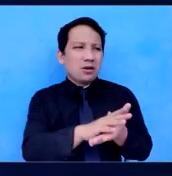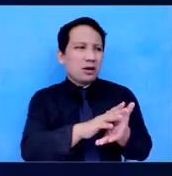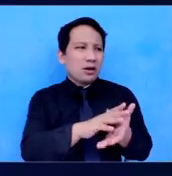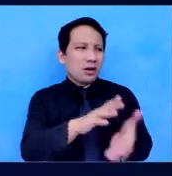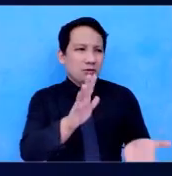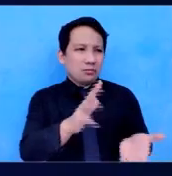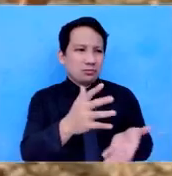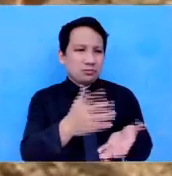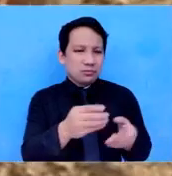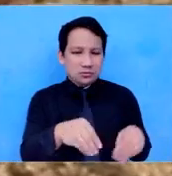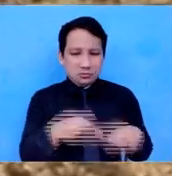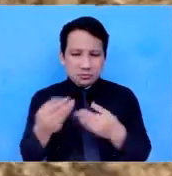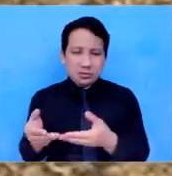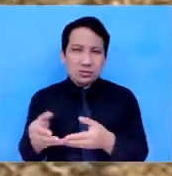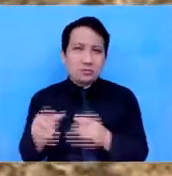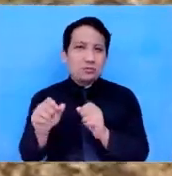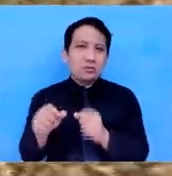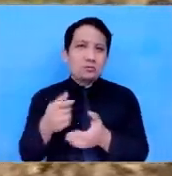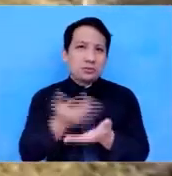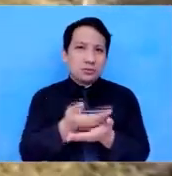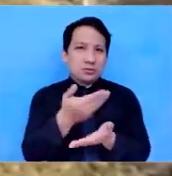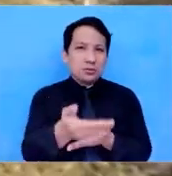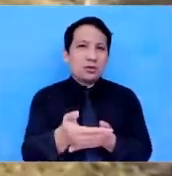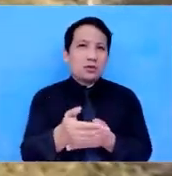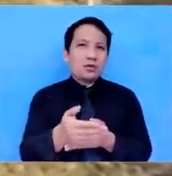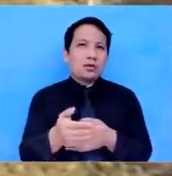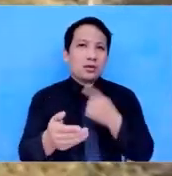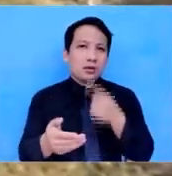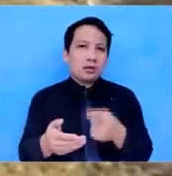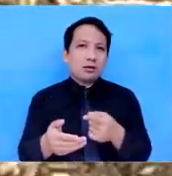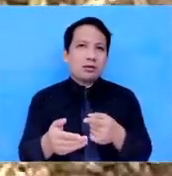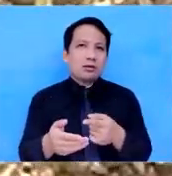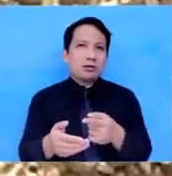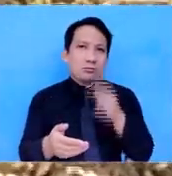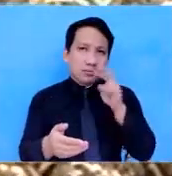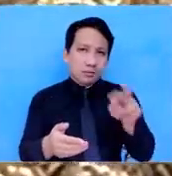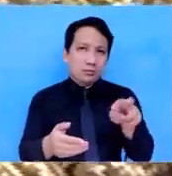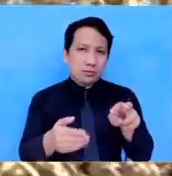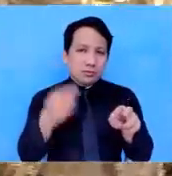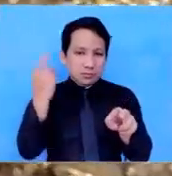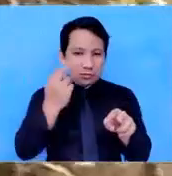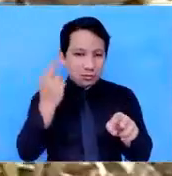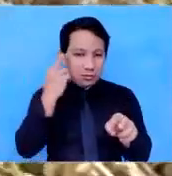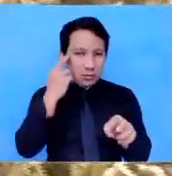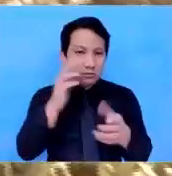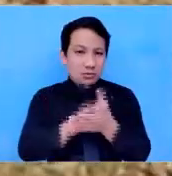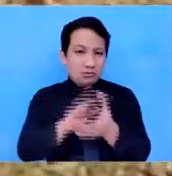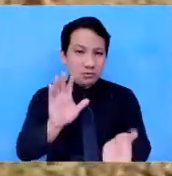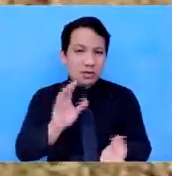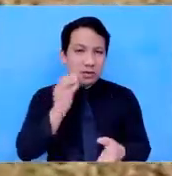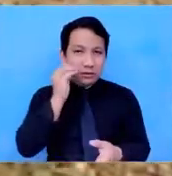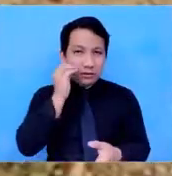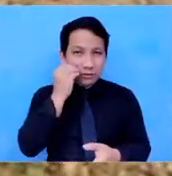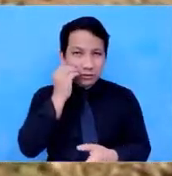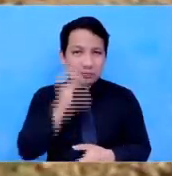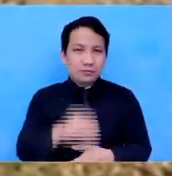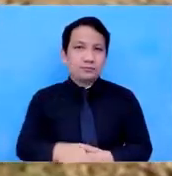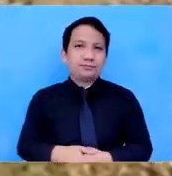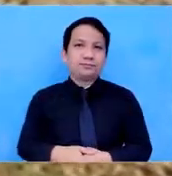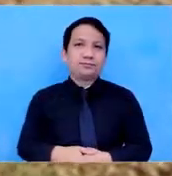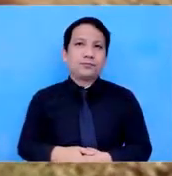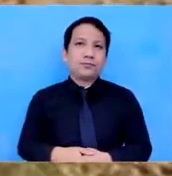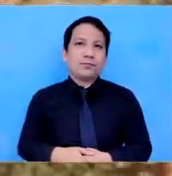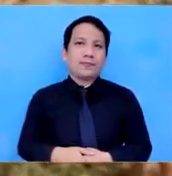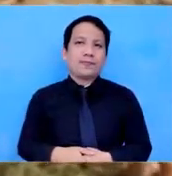sa ating tindera. Sabi ng ahensya, isa sa mga nakitang dahilan kaya nagmahal ang presyo ng sibuyas ay ang paglaki ng puhunan